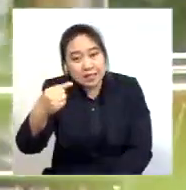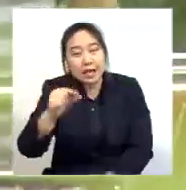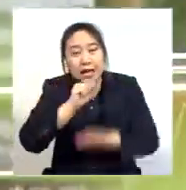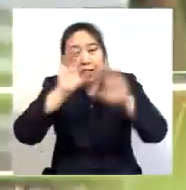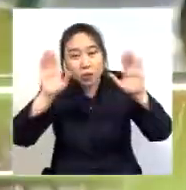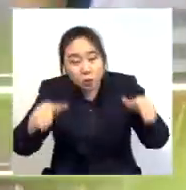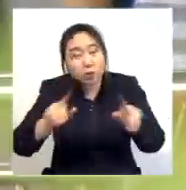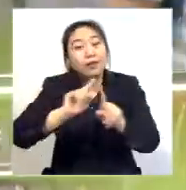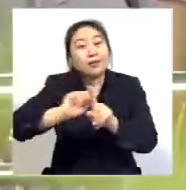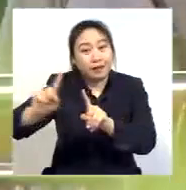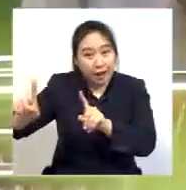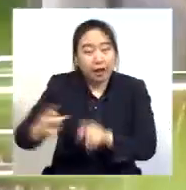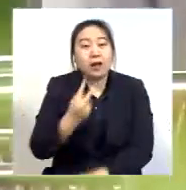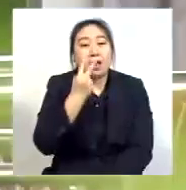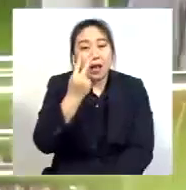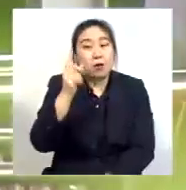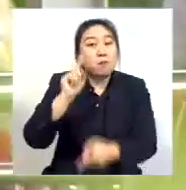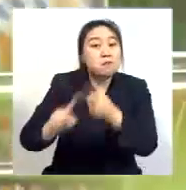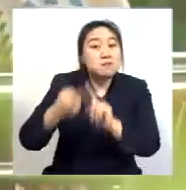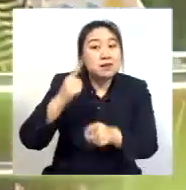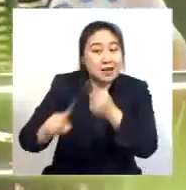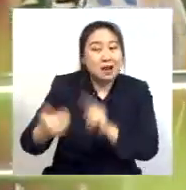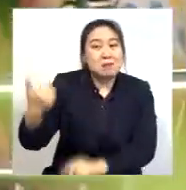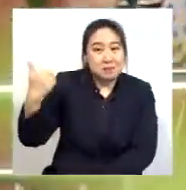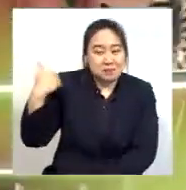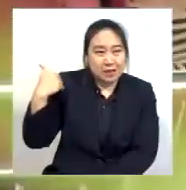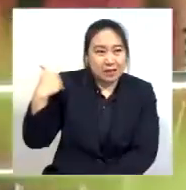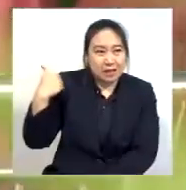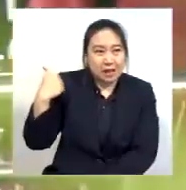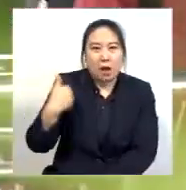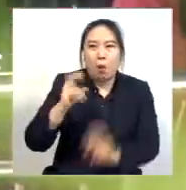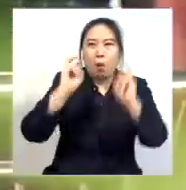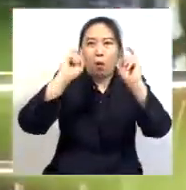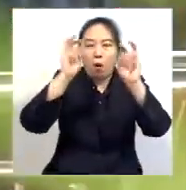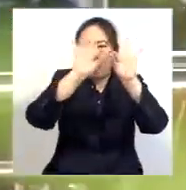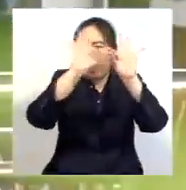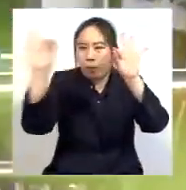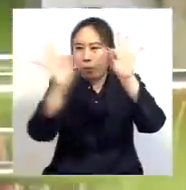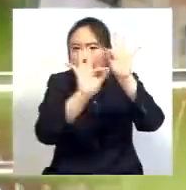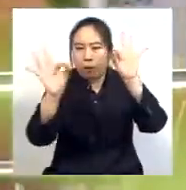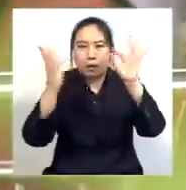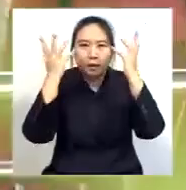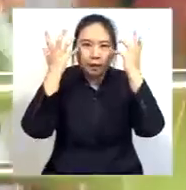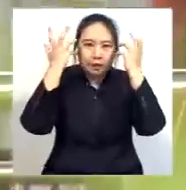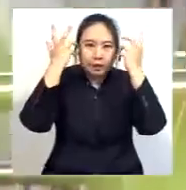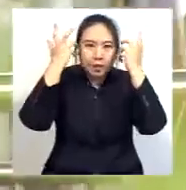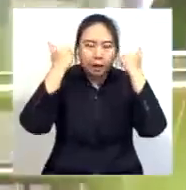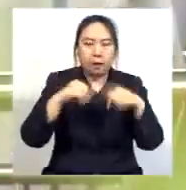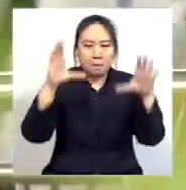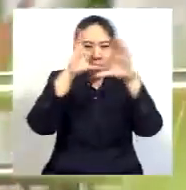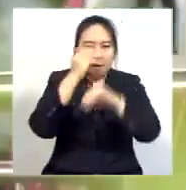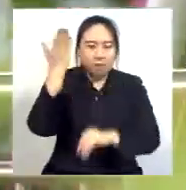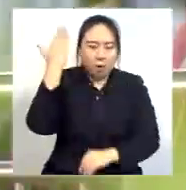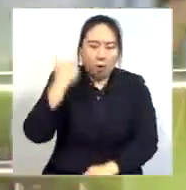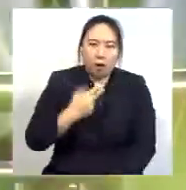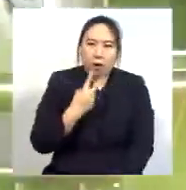Twitter เราจะเห็นว่าเพื่อนๆคนใกล้ตัวเราเนี่ยมีการตั้งแบบสเตตัสทั้งนั้นเลยว่าเครียดเมื่อคืนแบบบางคนบอกว่าดูแล้วอยากจะ